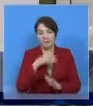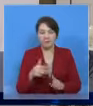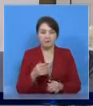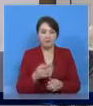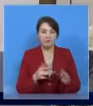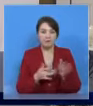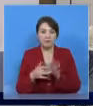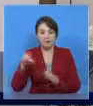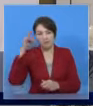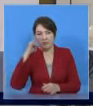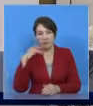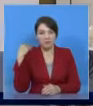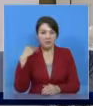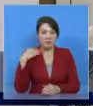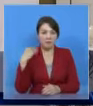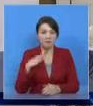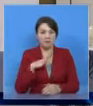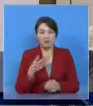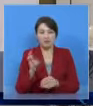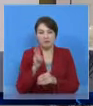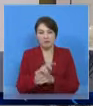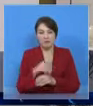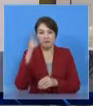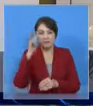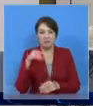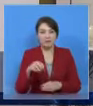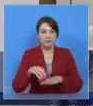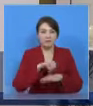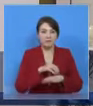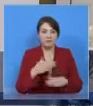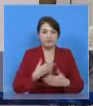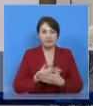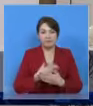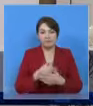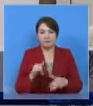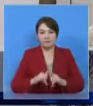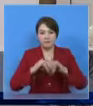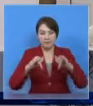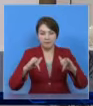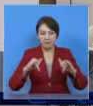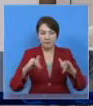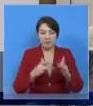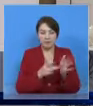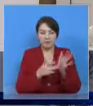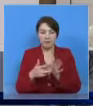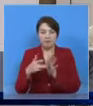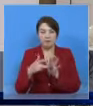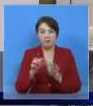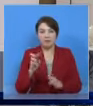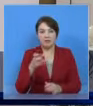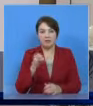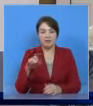в Казахстан именно через Актобе знаете сейчас у нас акимата очень активно продвигает туристический бренд